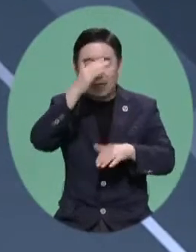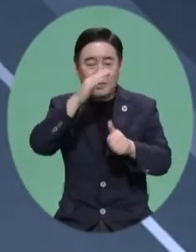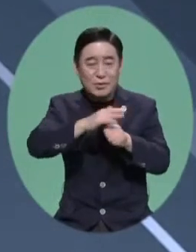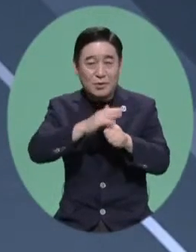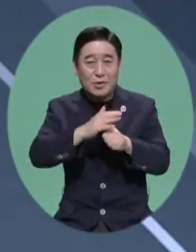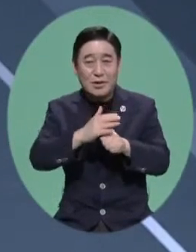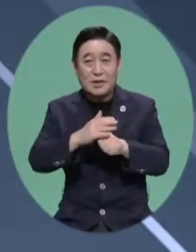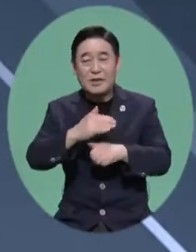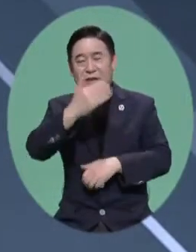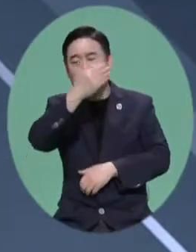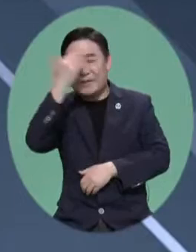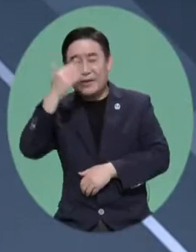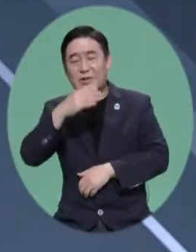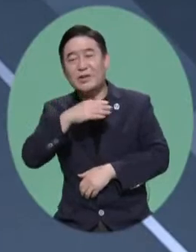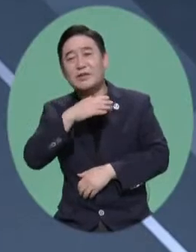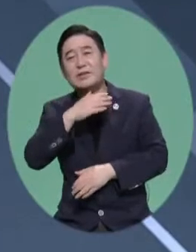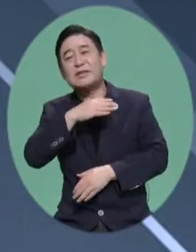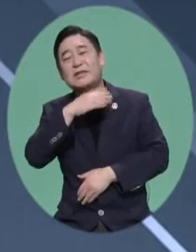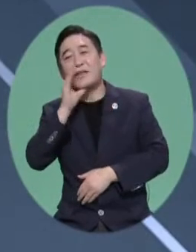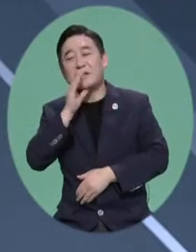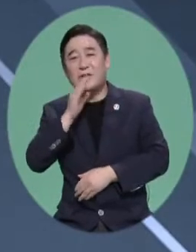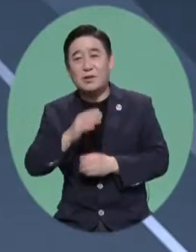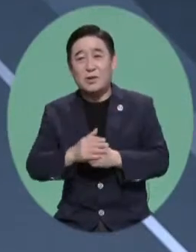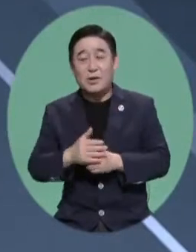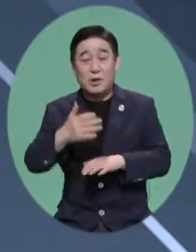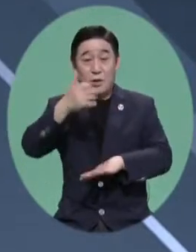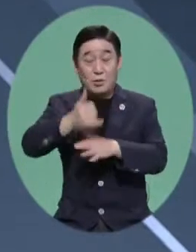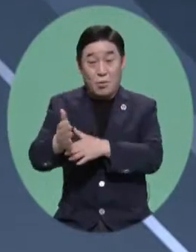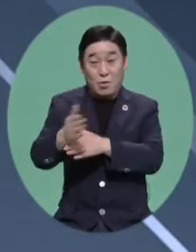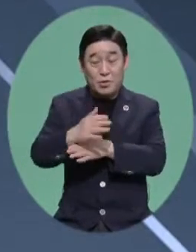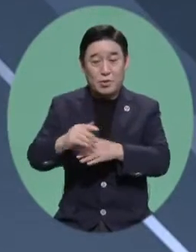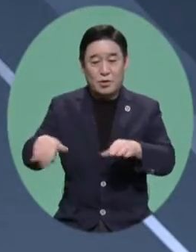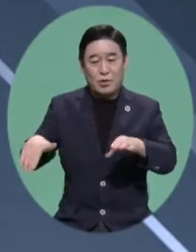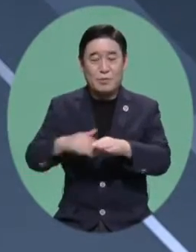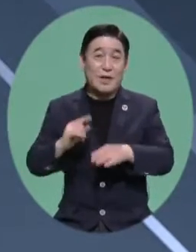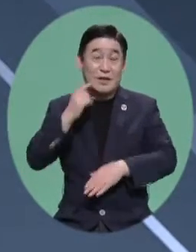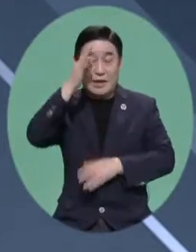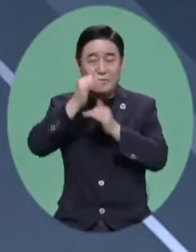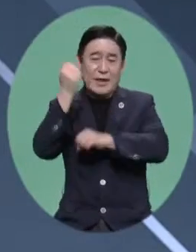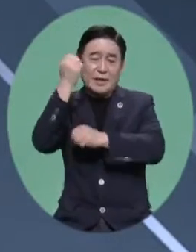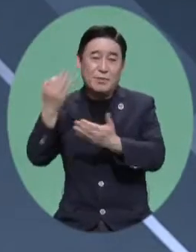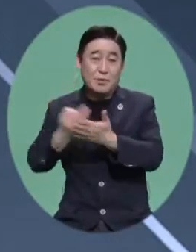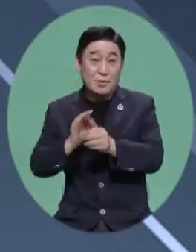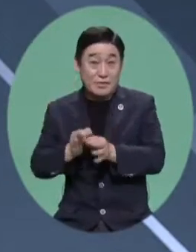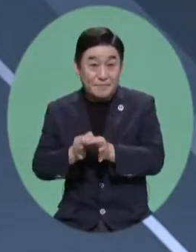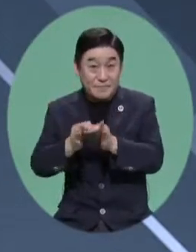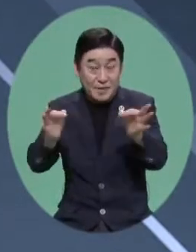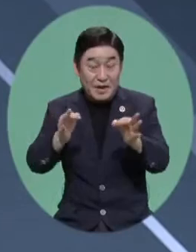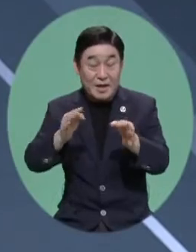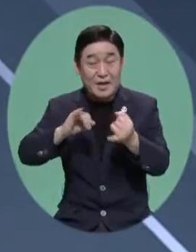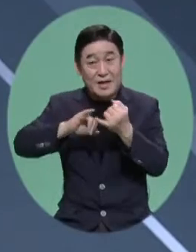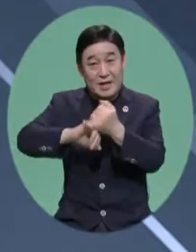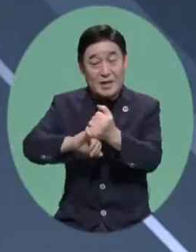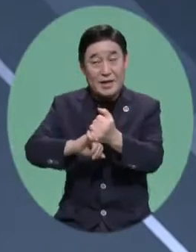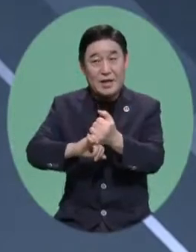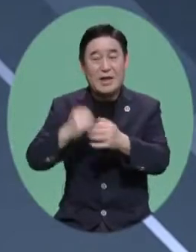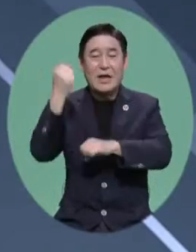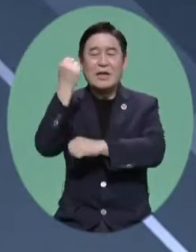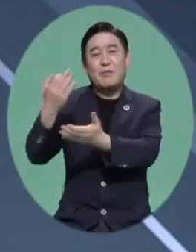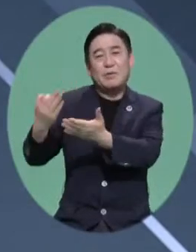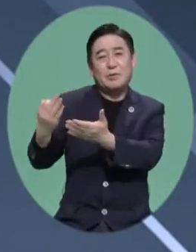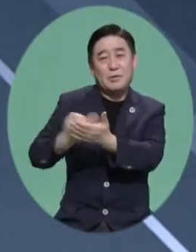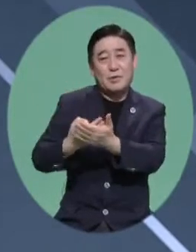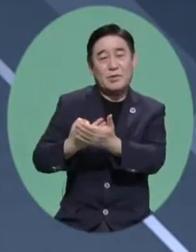청년 장년 그리고 농어촌 예 문화 예술에 대해서 죽은 소득을 지급하겠다는 말씀드립니다 기본소득